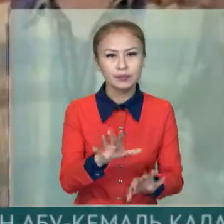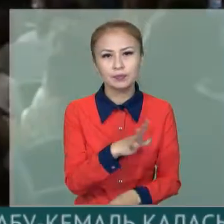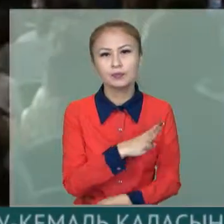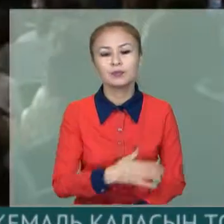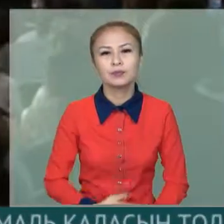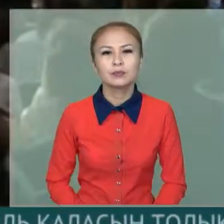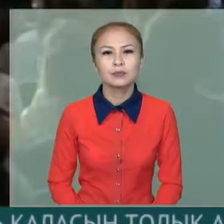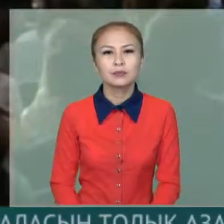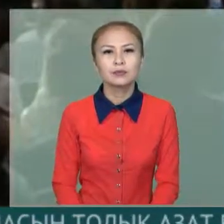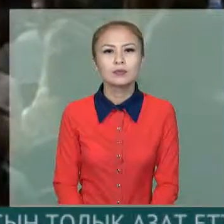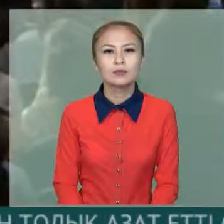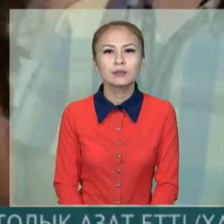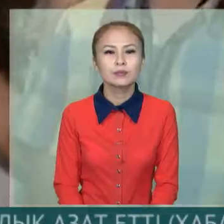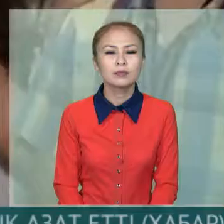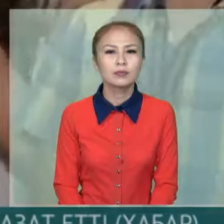кетейік.